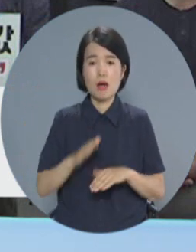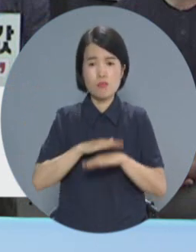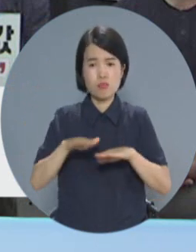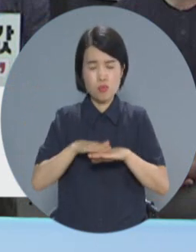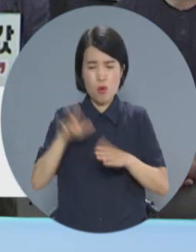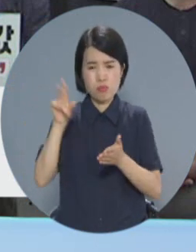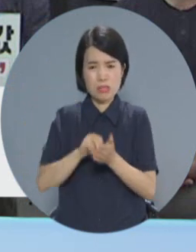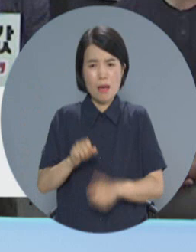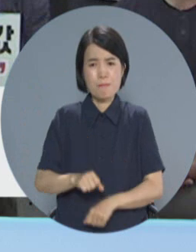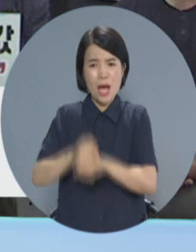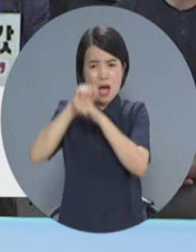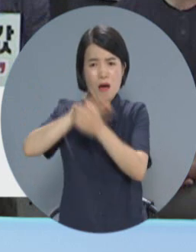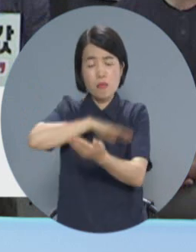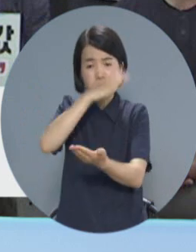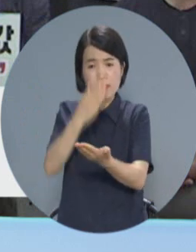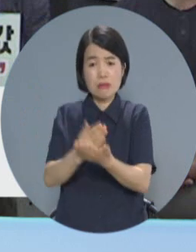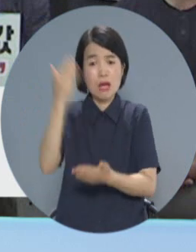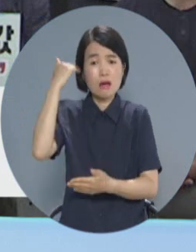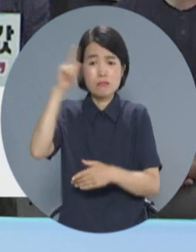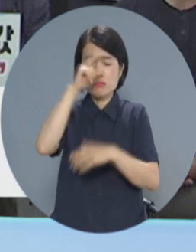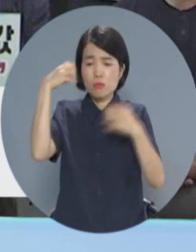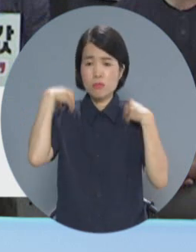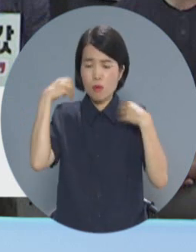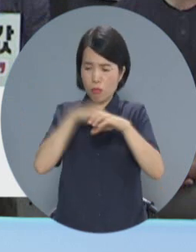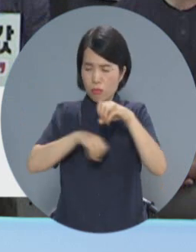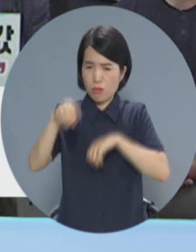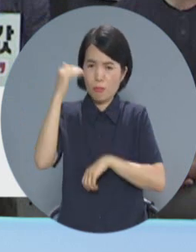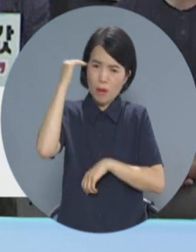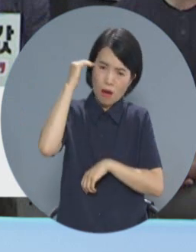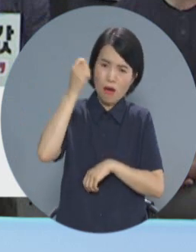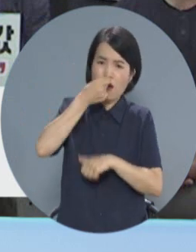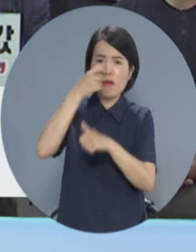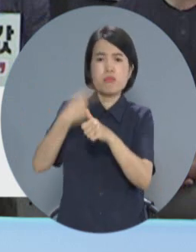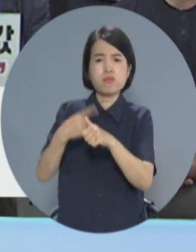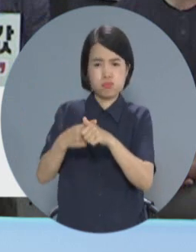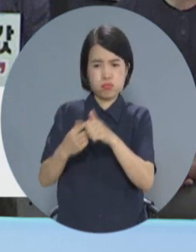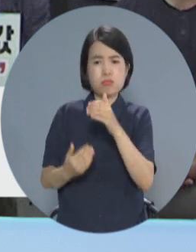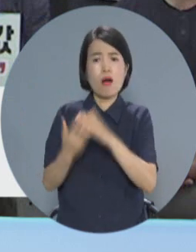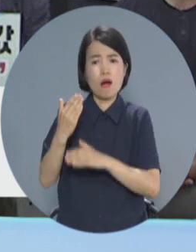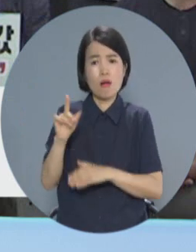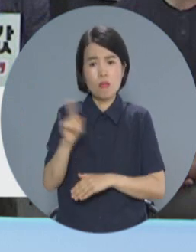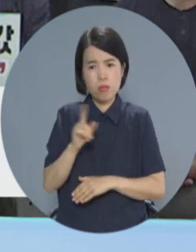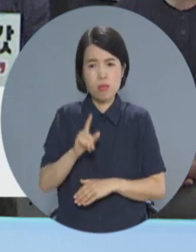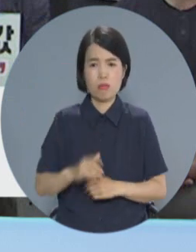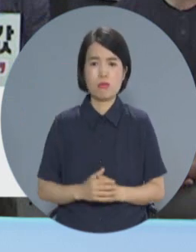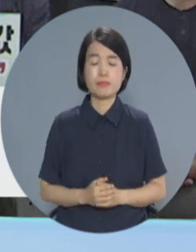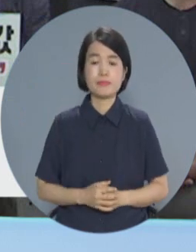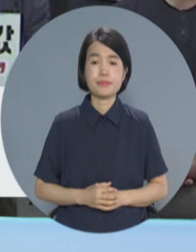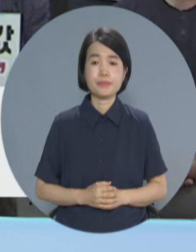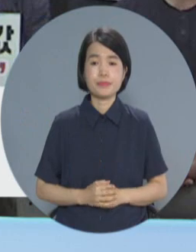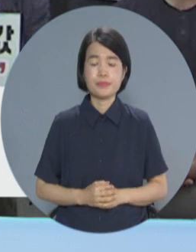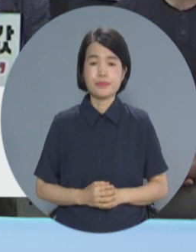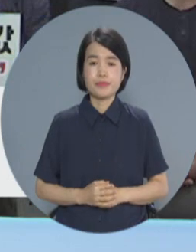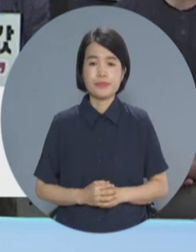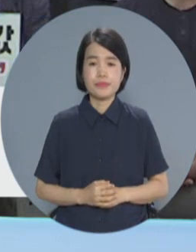할 숙제는 산적해 있는데 우리 정부가 되레 회방만 놓는다는 비판이 나오고 있습니다. 우종훈 기자가